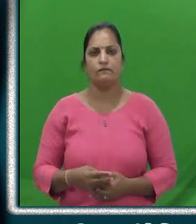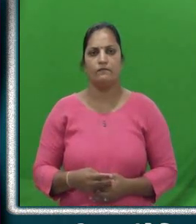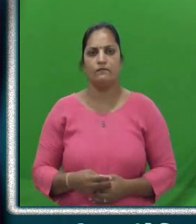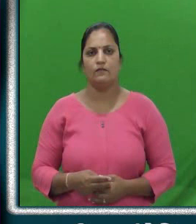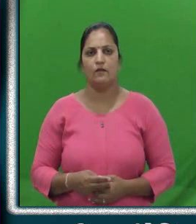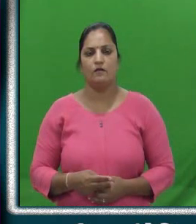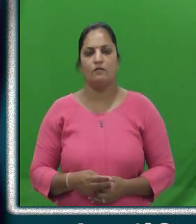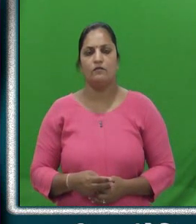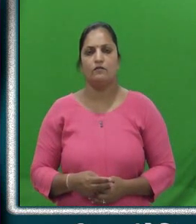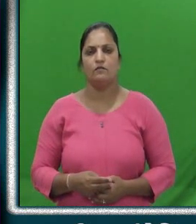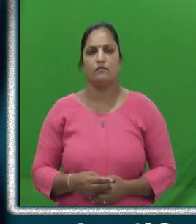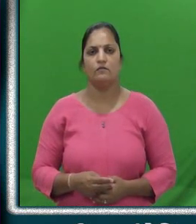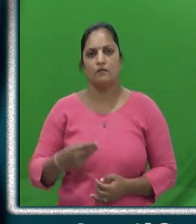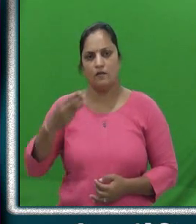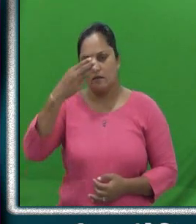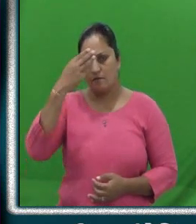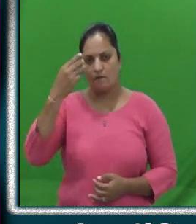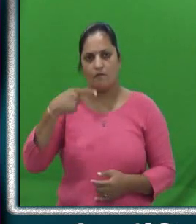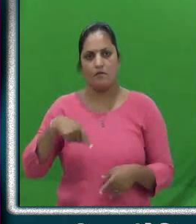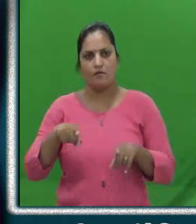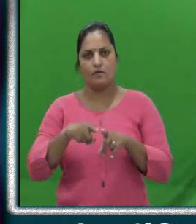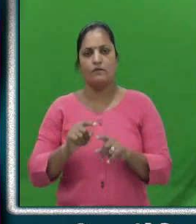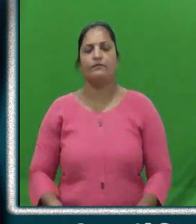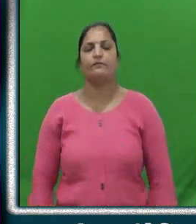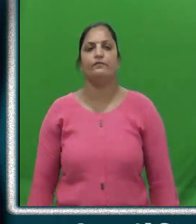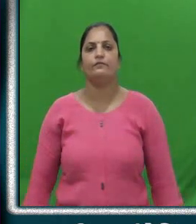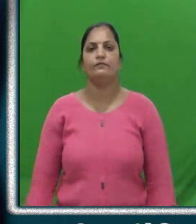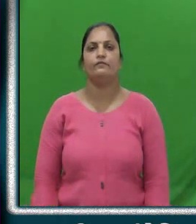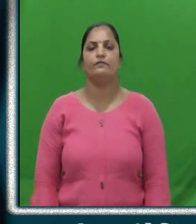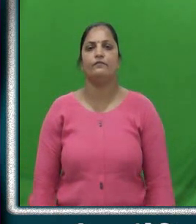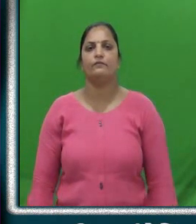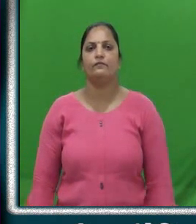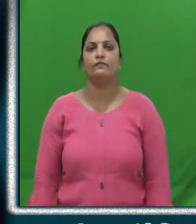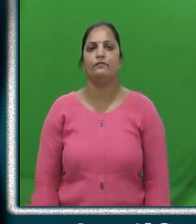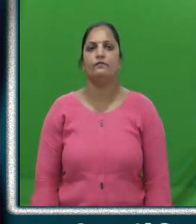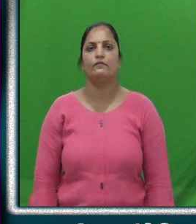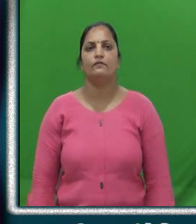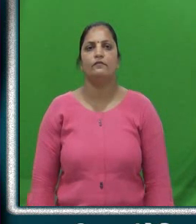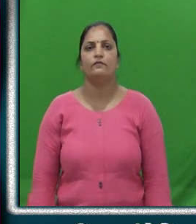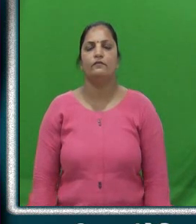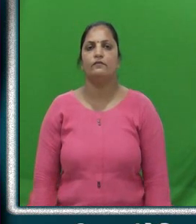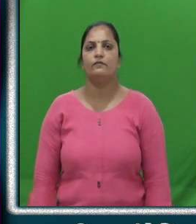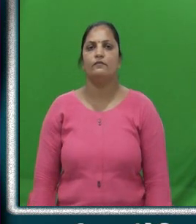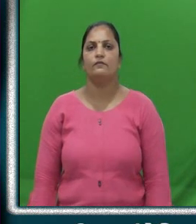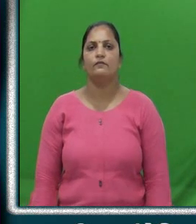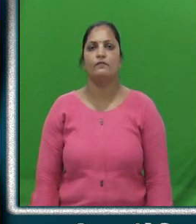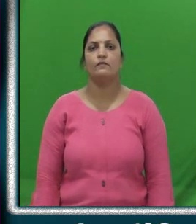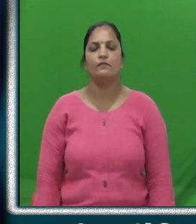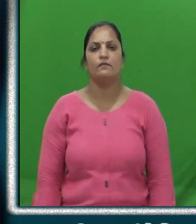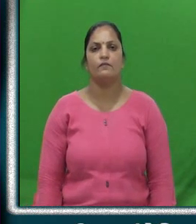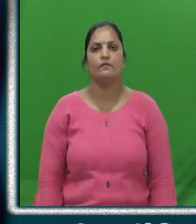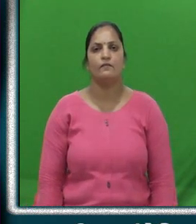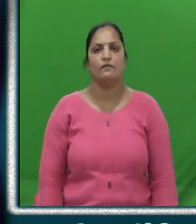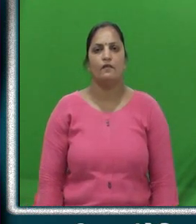की शुरुआत साथ तेने चेन्नई मो अरुण कृष्णमूर्ति ए चेन्नई नी अंदर काचबाना ईंडाओ